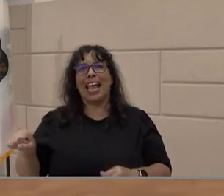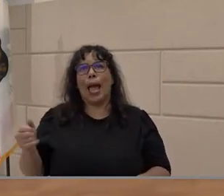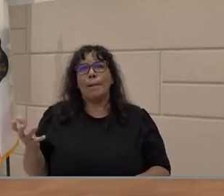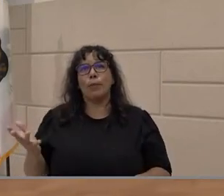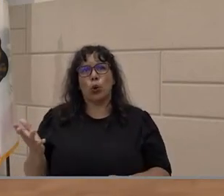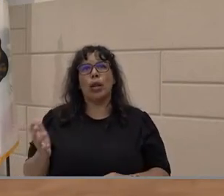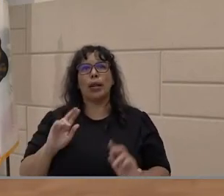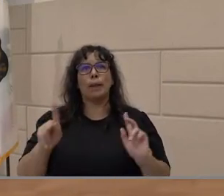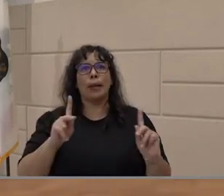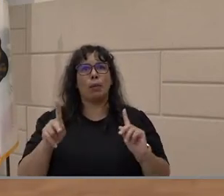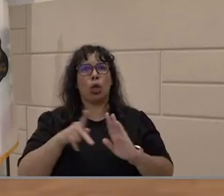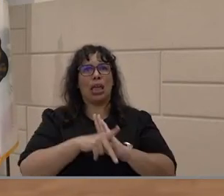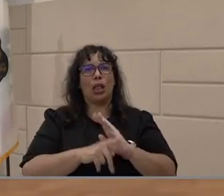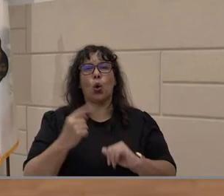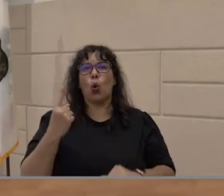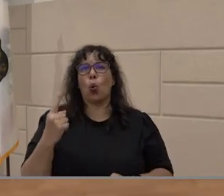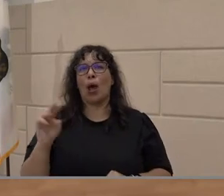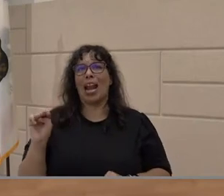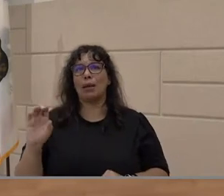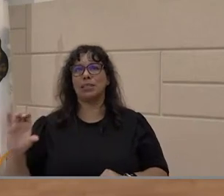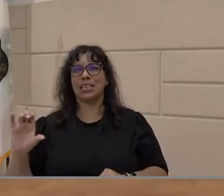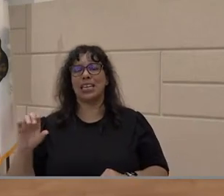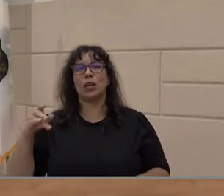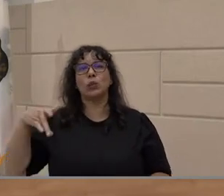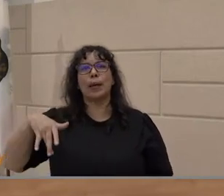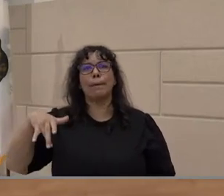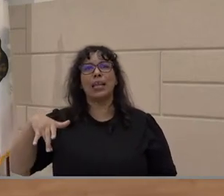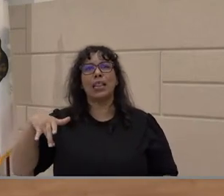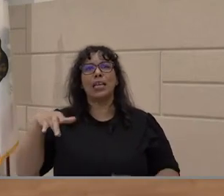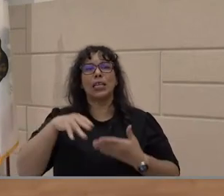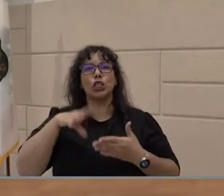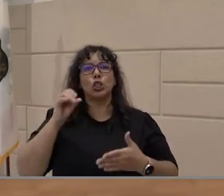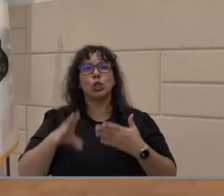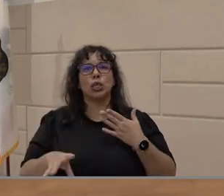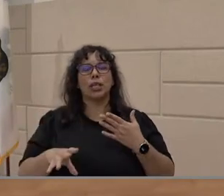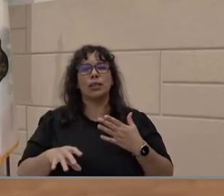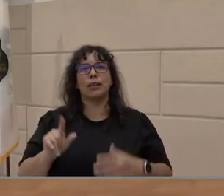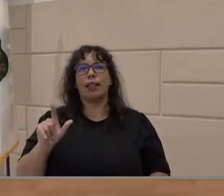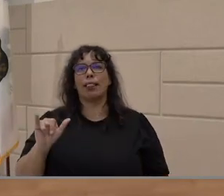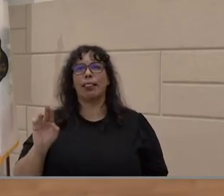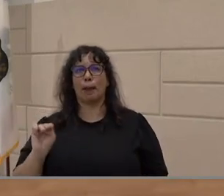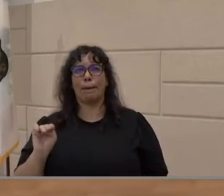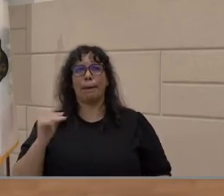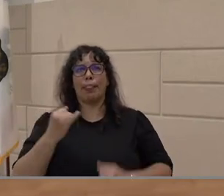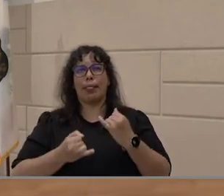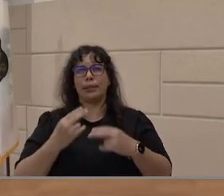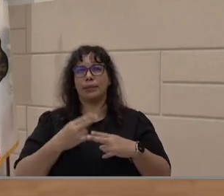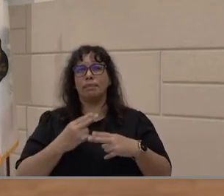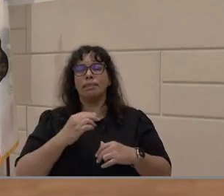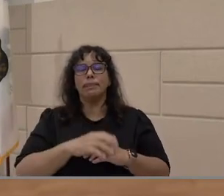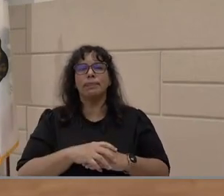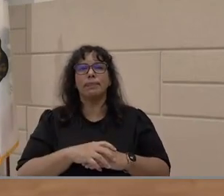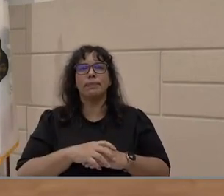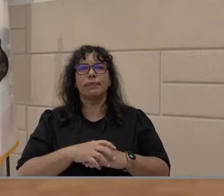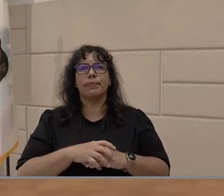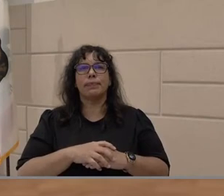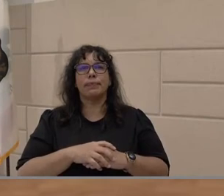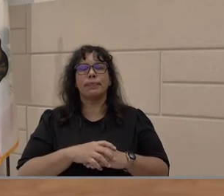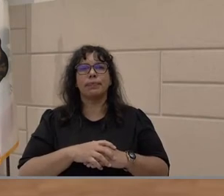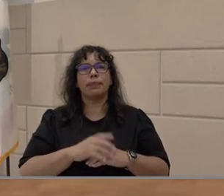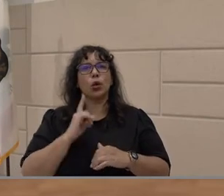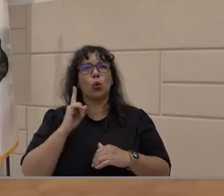46ដែលរំលឹកអំពីប្រជារាស្ត្រខ្មែរជាង2លានអ្នកដែលបានទទួលការបាត់បង់ជីវិ